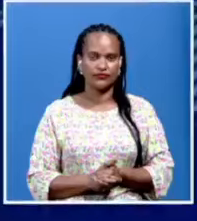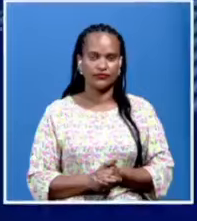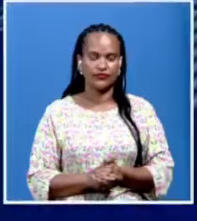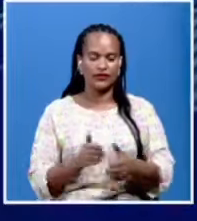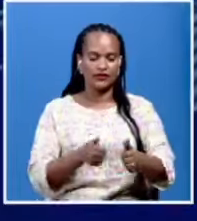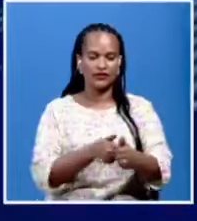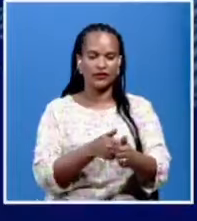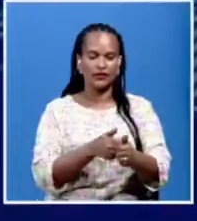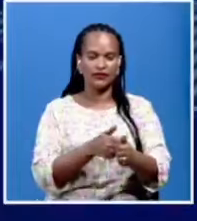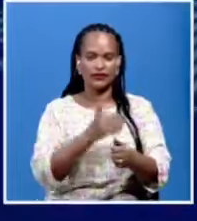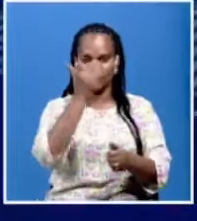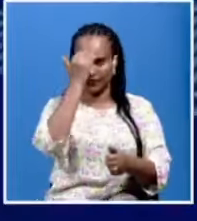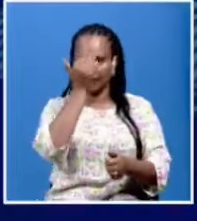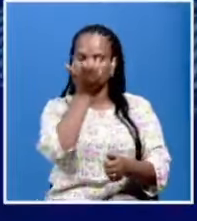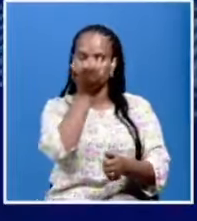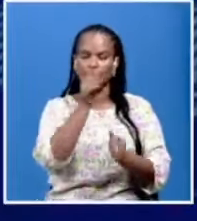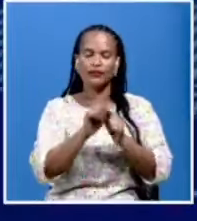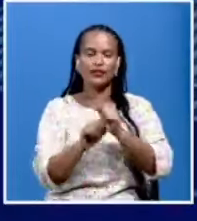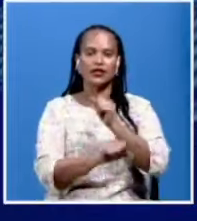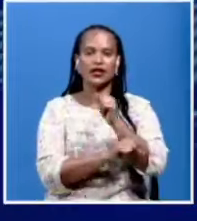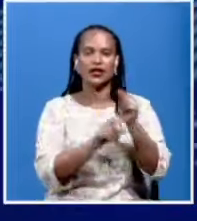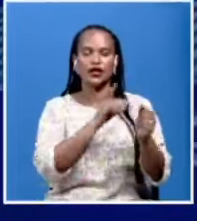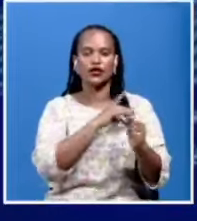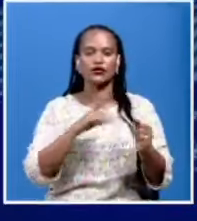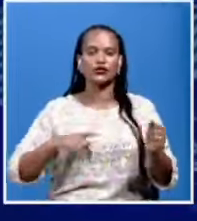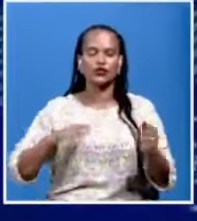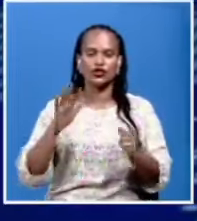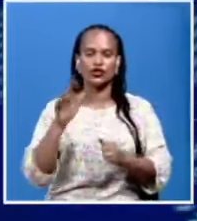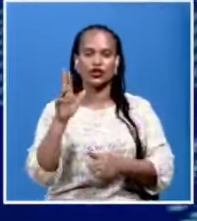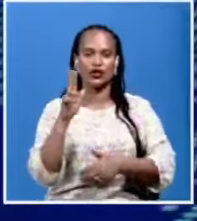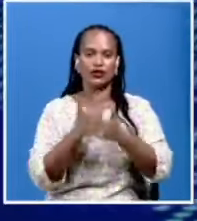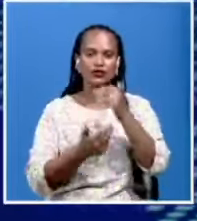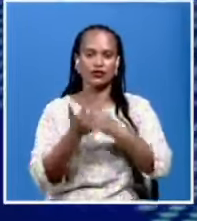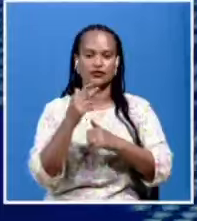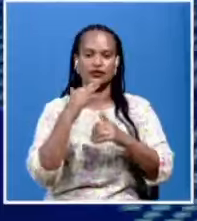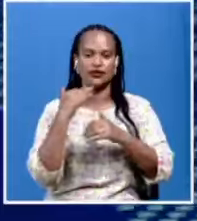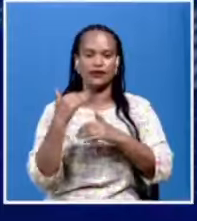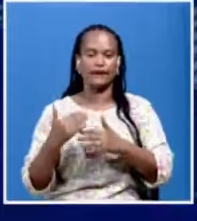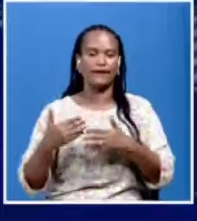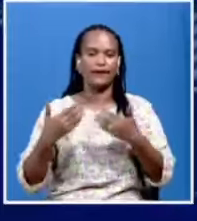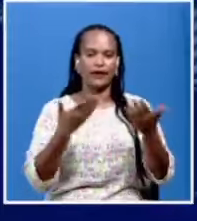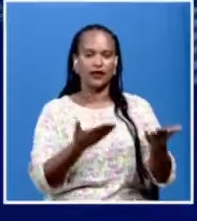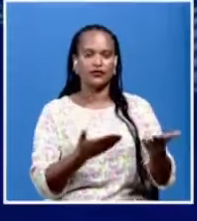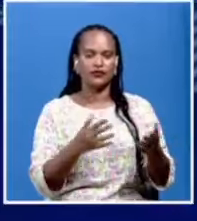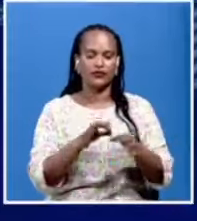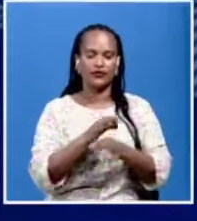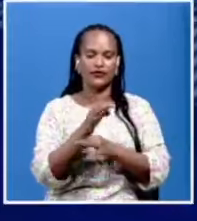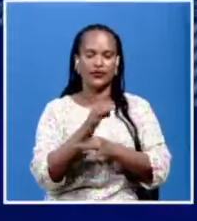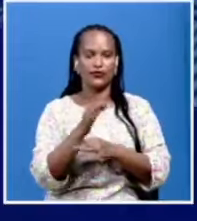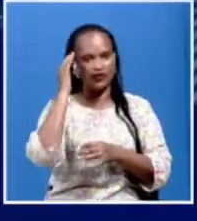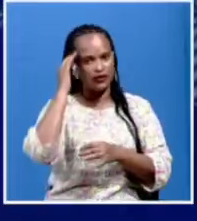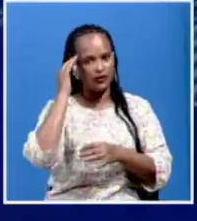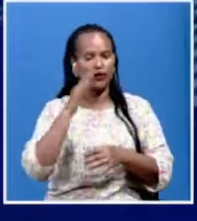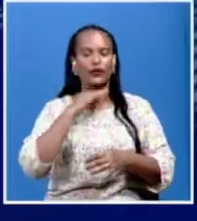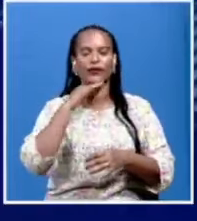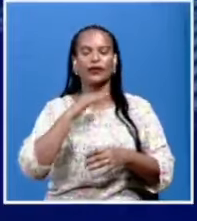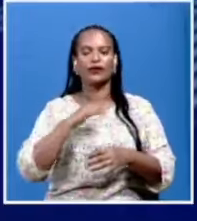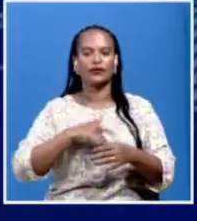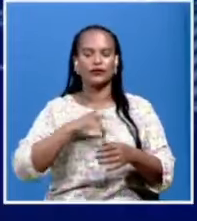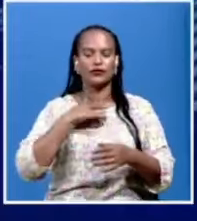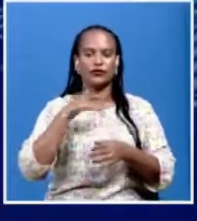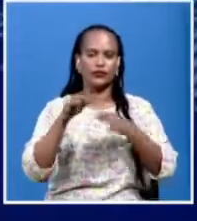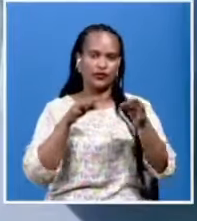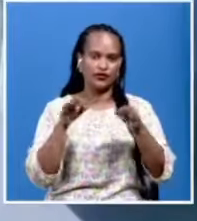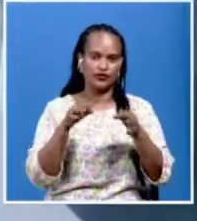ሰዓብቲ እምነት ቤተ ክርስቲያን መሰረተ ክርስቶስ ሽረ እንዳስላሰ ደብ ምልጋሶም መንፈሳውን ሕልናውን ዕግበት ከም ዝተሰምዖም ገሊፆም